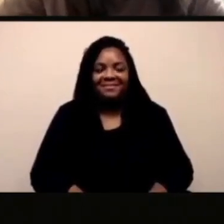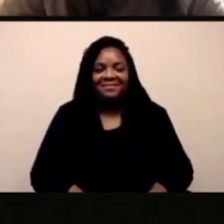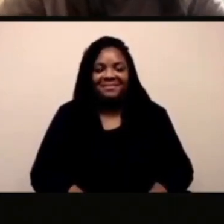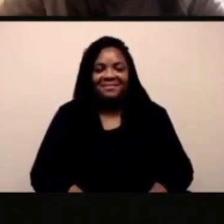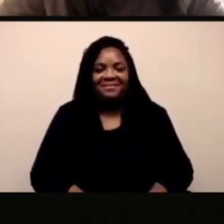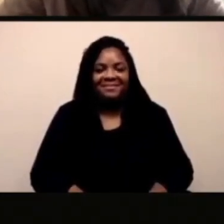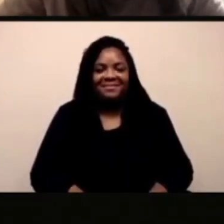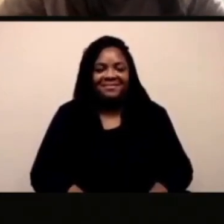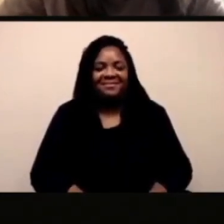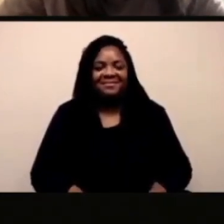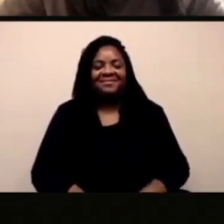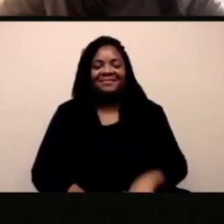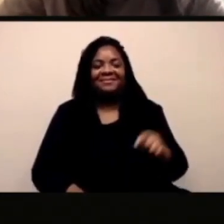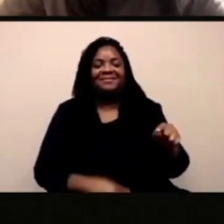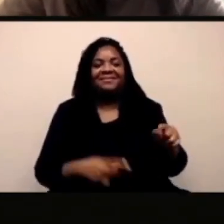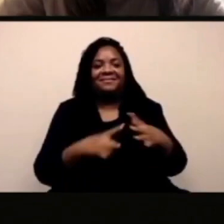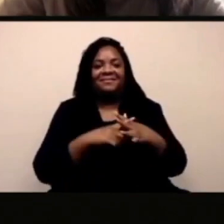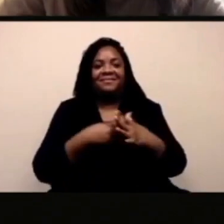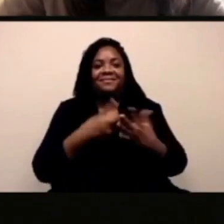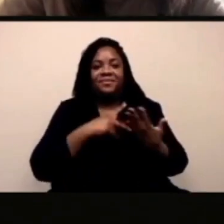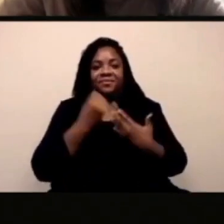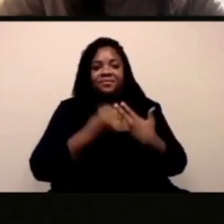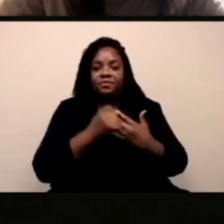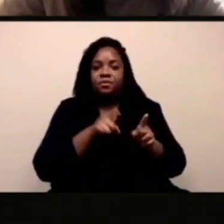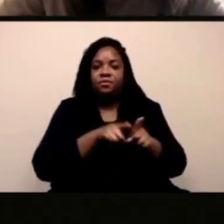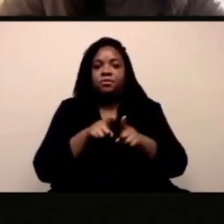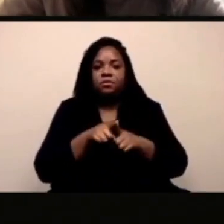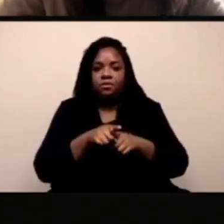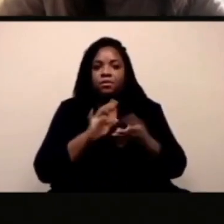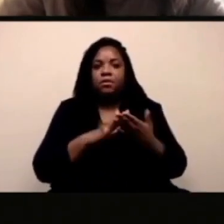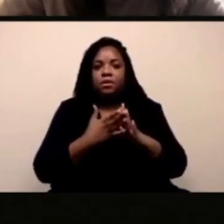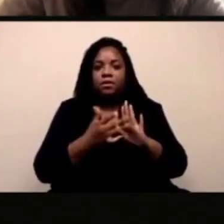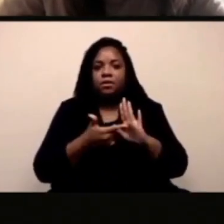結構あと時間通りに進行していますが